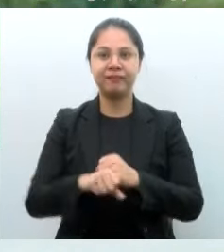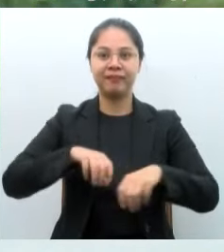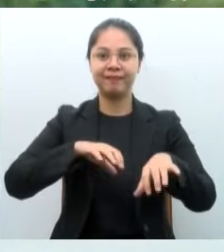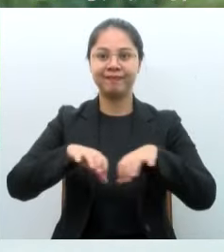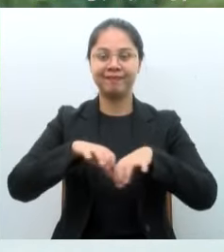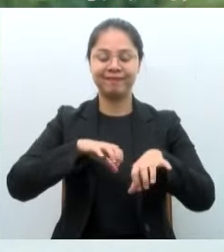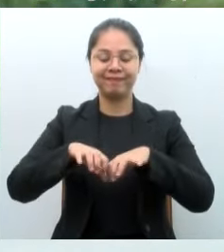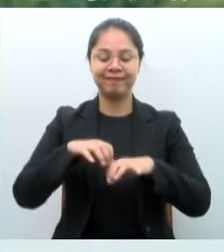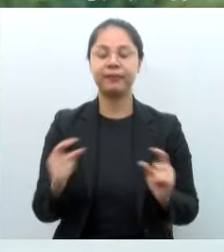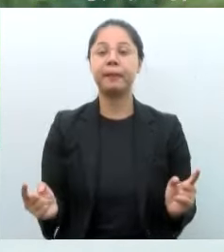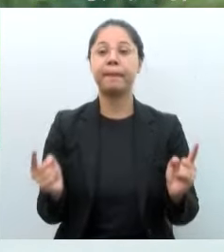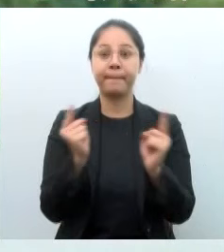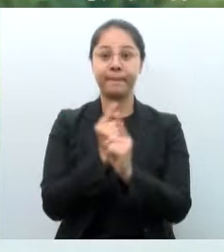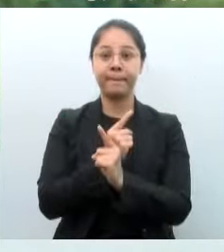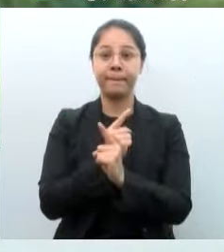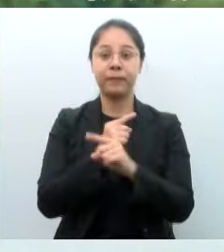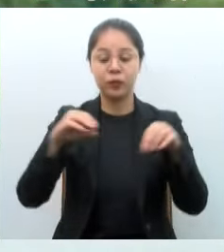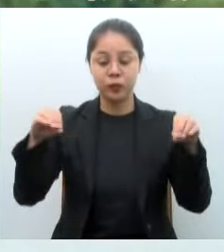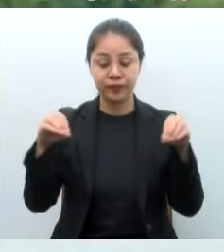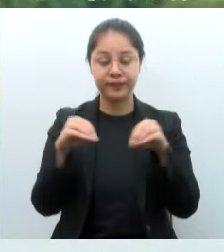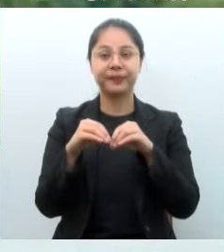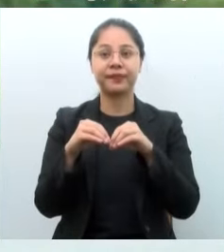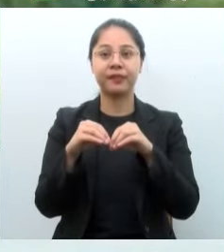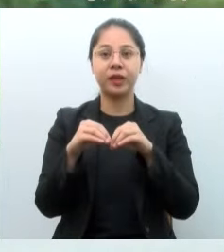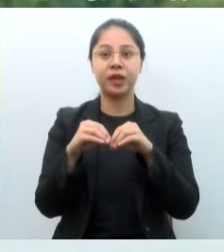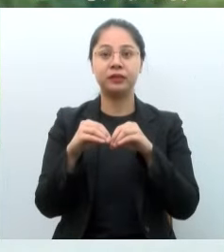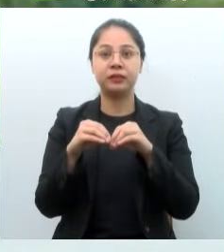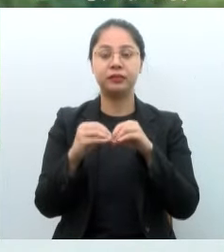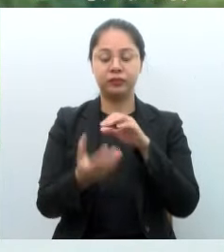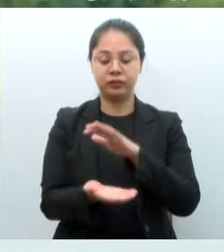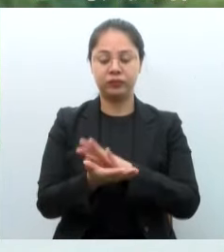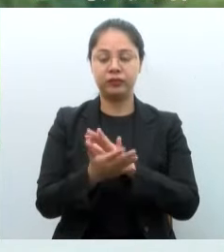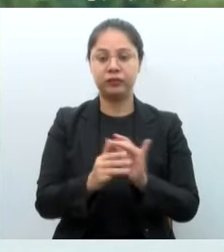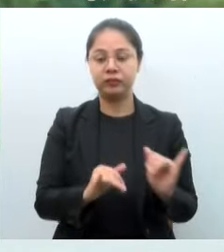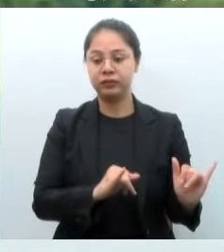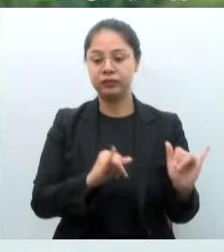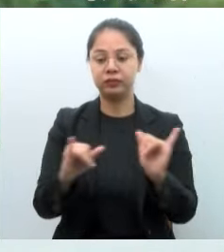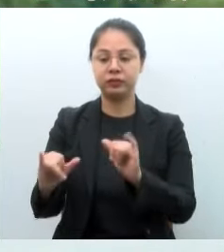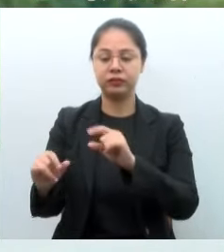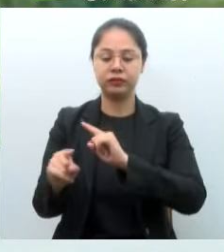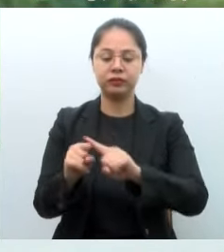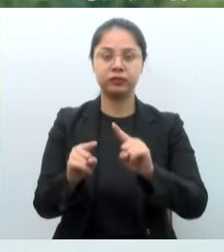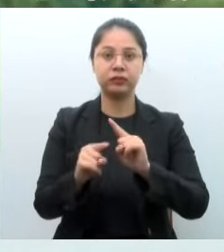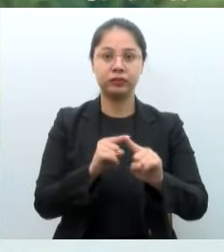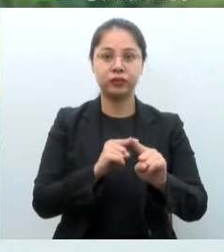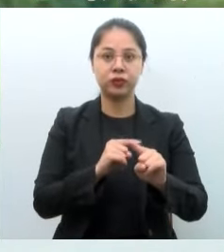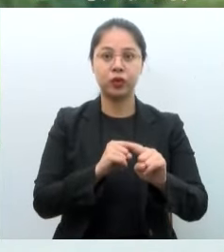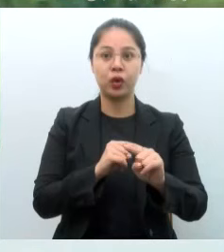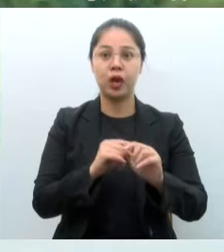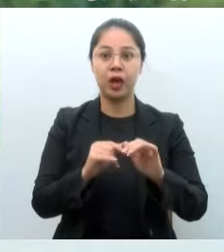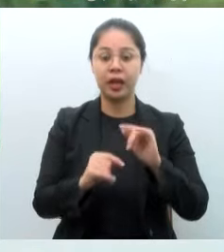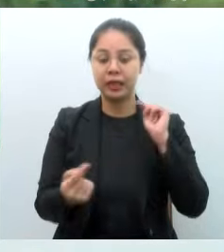รับย้ายนะครับในรอบที่จะถึงนี้นะครับหลังจากย้ายไปแล้วมีตำแหน่งว่างนะครับที่ย้ายออกนอกพื้นที่นอกเขตนะครับ